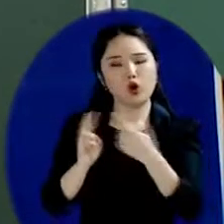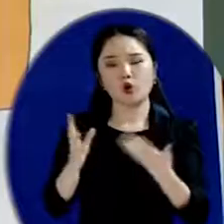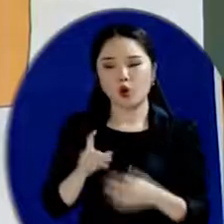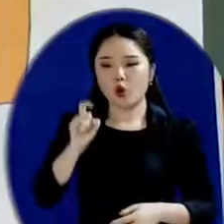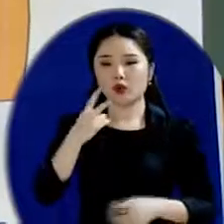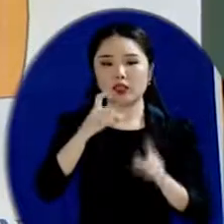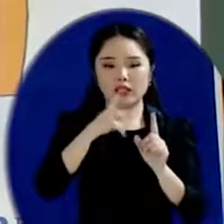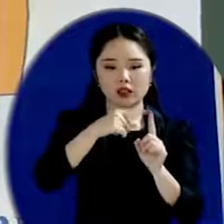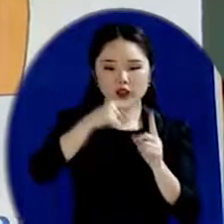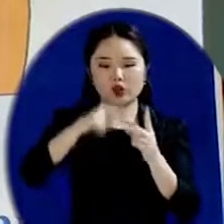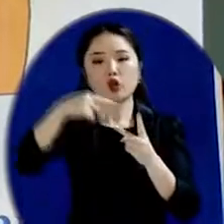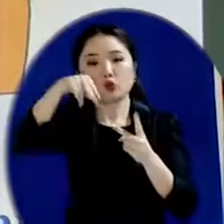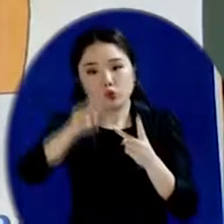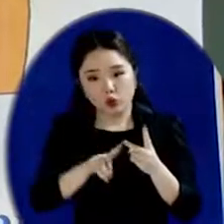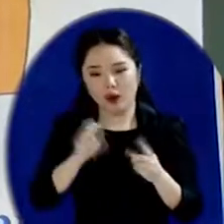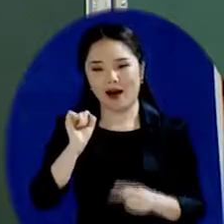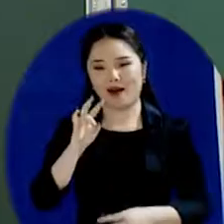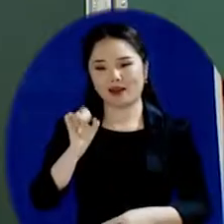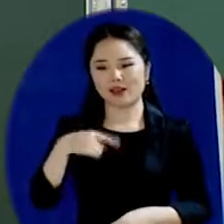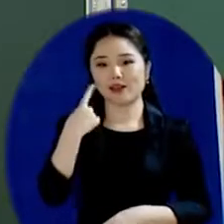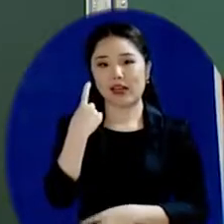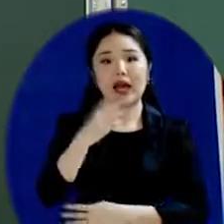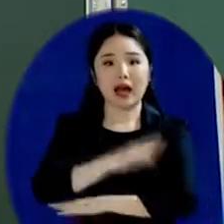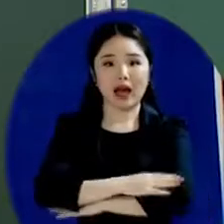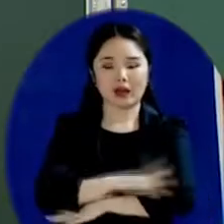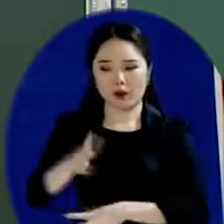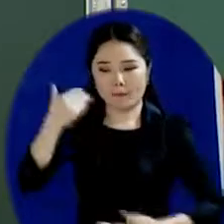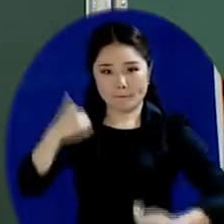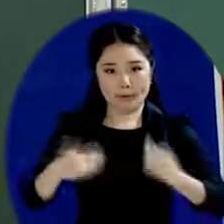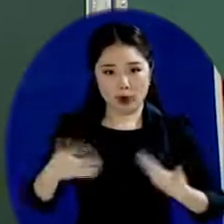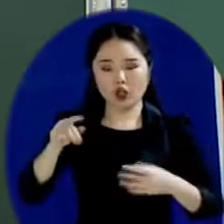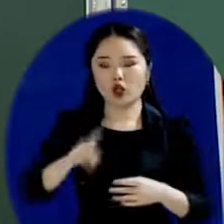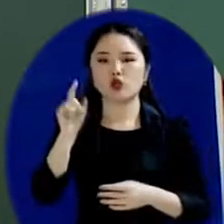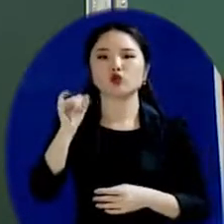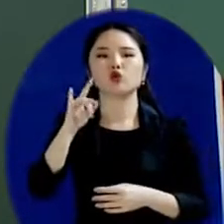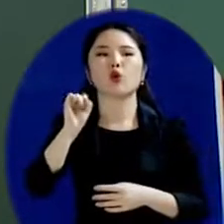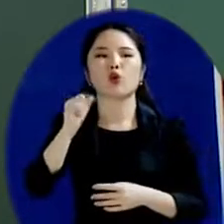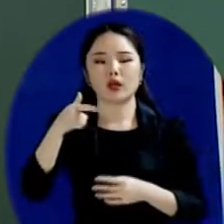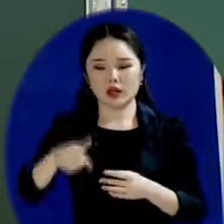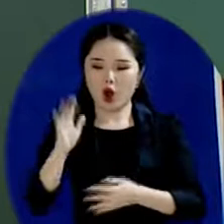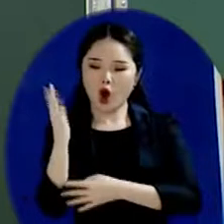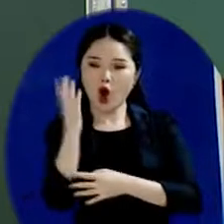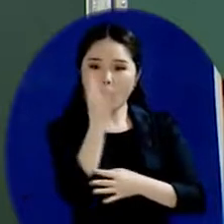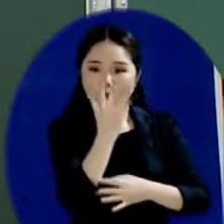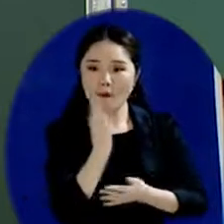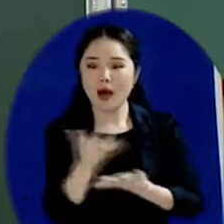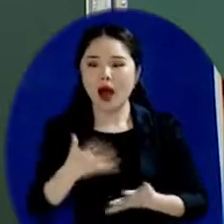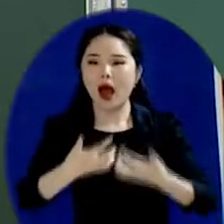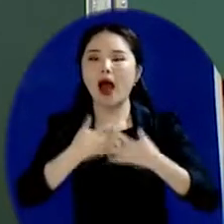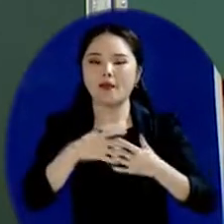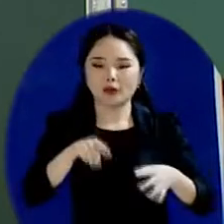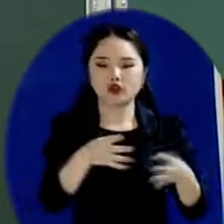дүү анар 1-р ангид сурдаг. Тэгтэл түүний багш нь энэ зурган дээр байгаа ойд байгаа амьтдыг тоолоорой